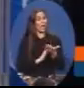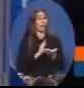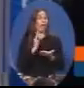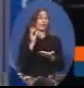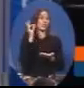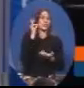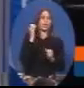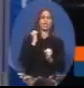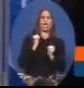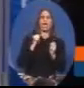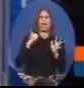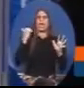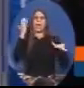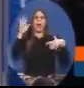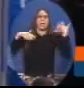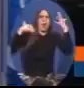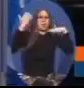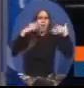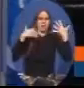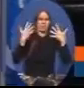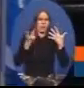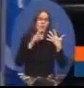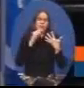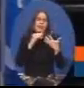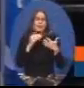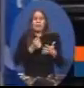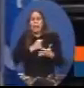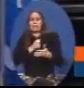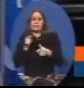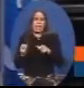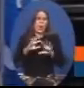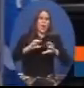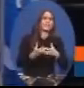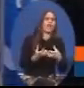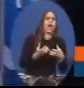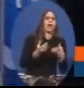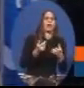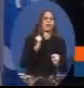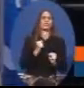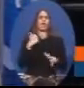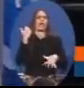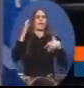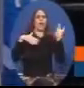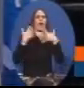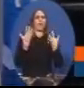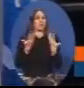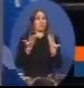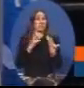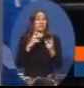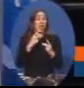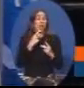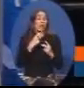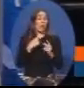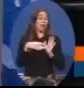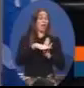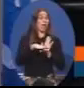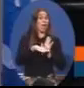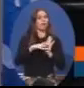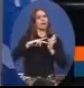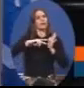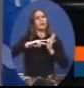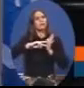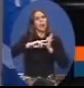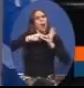להם המולה, אני לא מדבר דת כזו או אחרת, עדה כזו או אחרת. האם אי אפשר פשוט לקיים את ההנחיות בבתי חולים, שפשוט